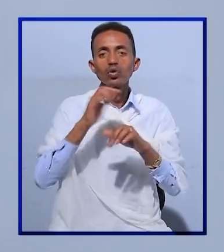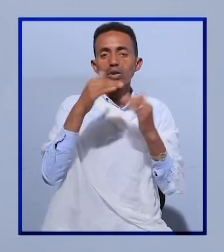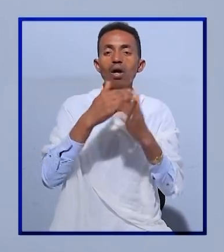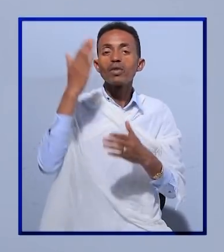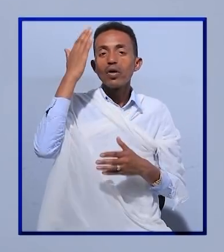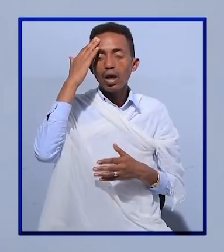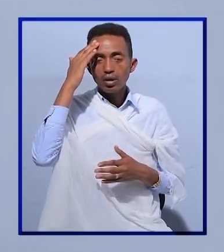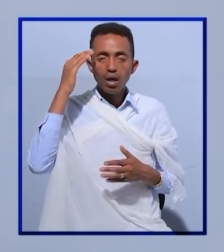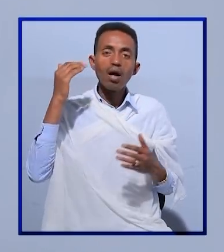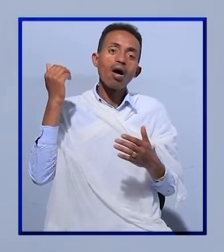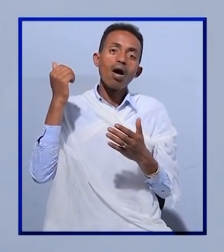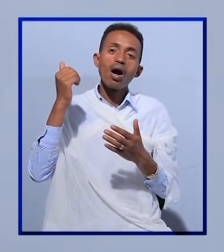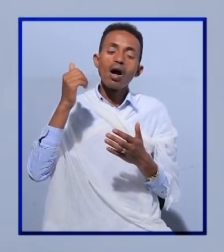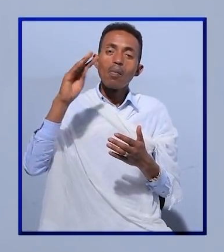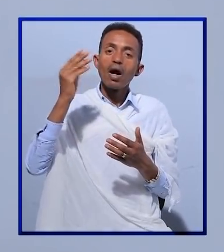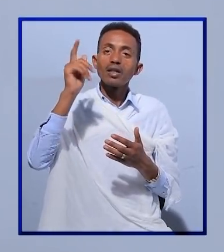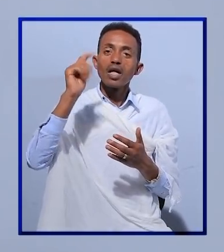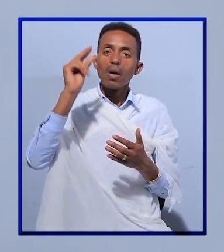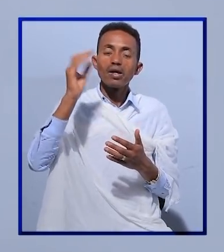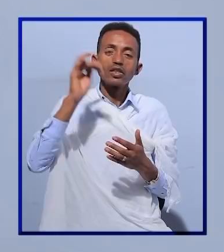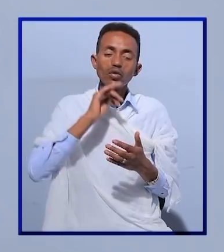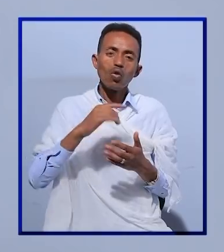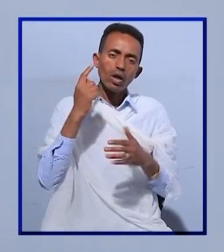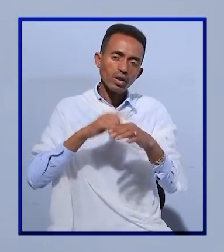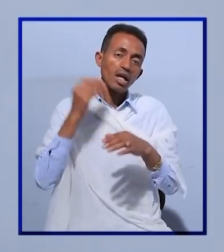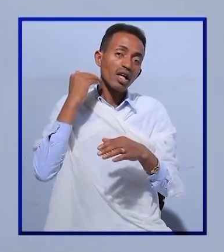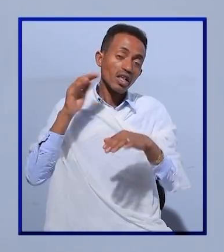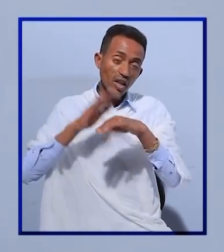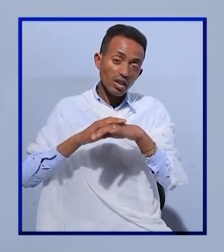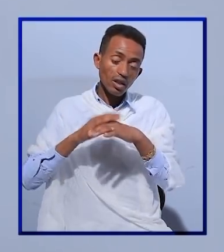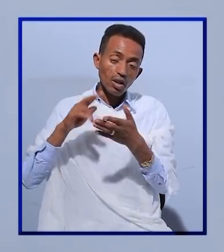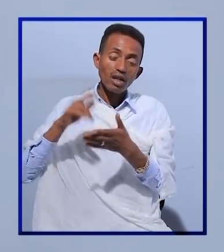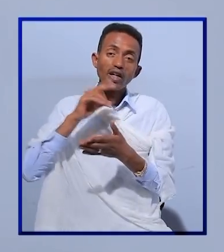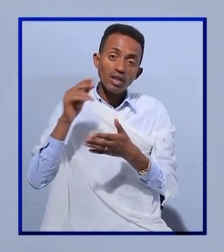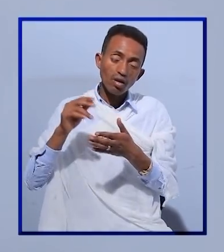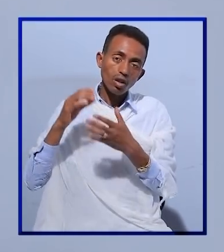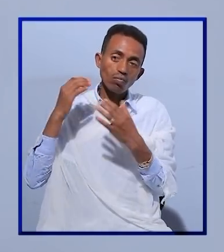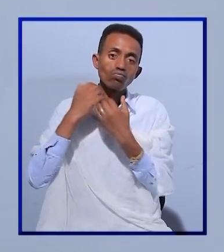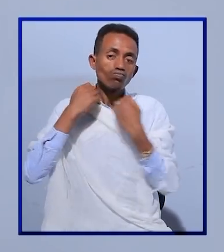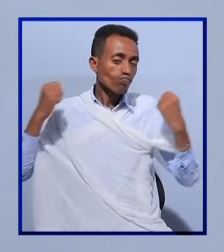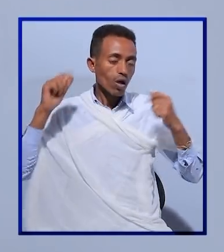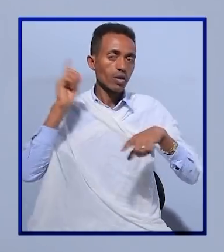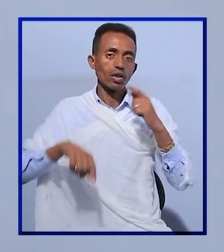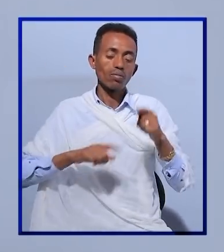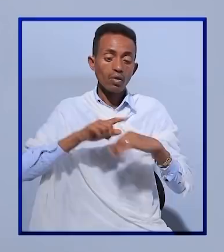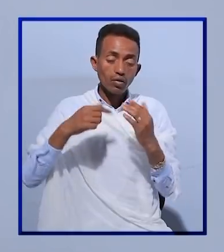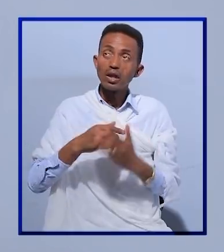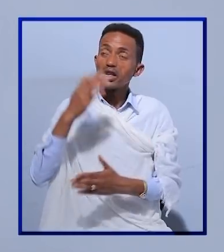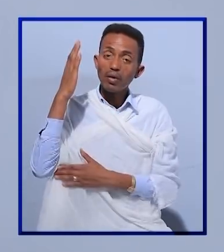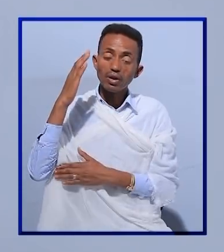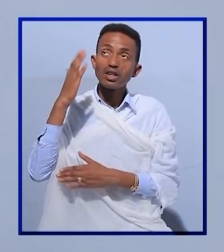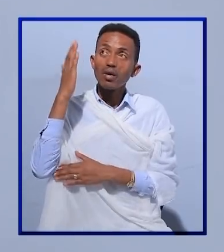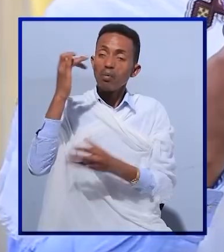የተዋጀን ሰዎች ነፃ መሆናችንን ማረጋገጫ ማተባችንን ሁልጊዜ ከአንገታችን ላይ እንዳይነሳ መጠንቀቅ